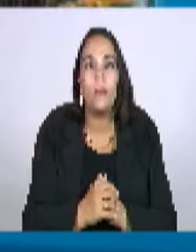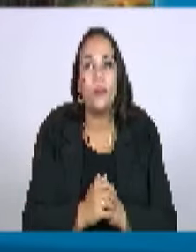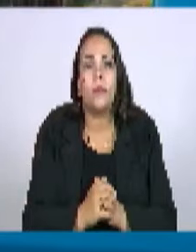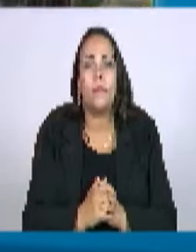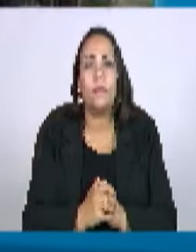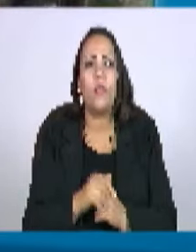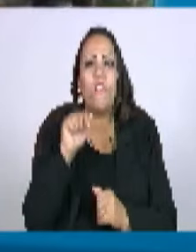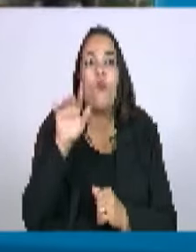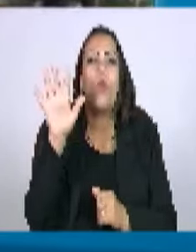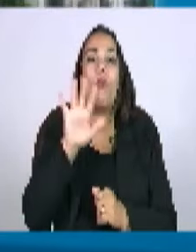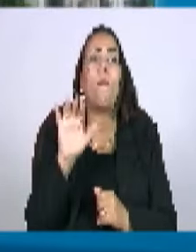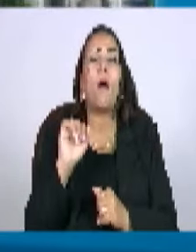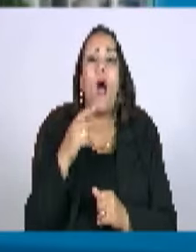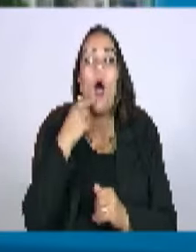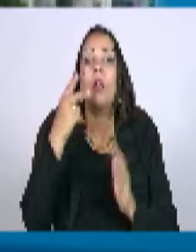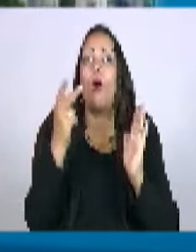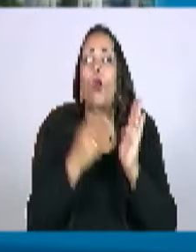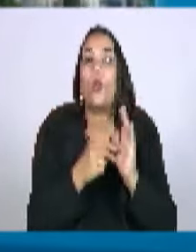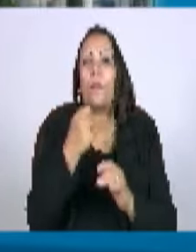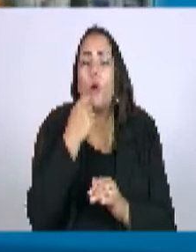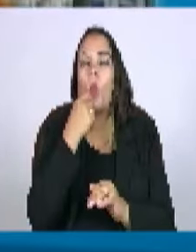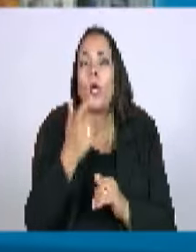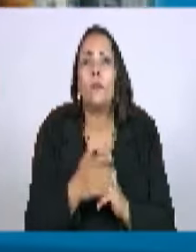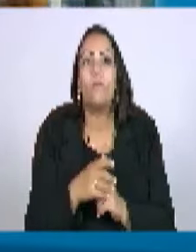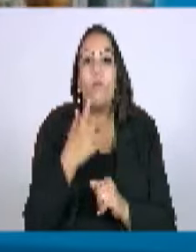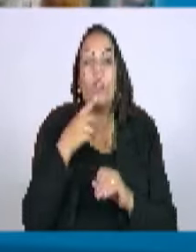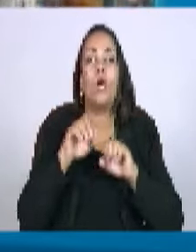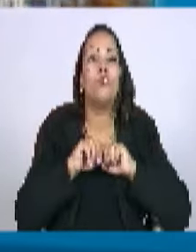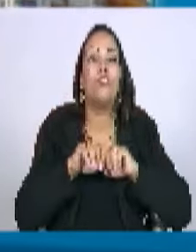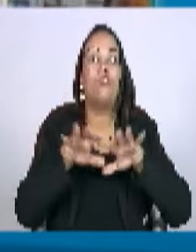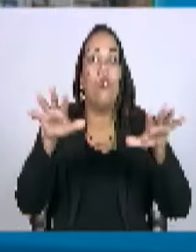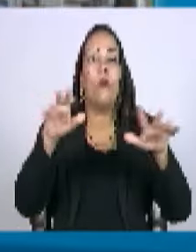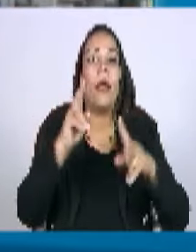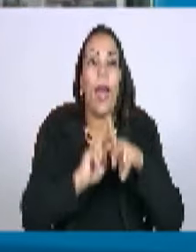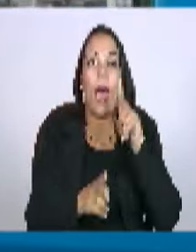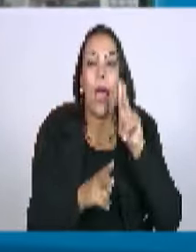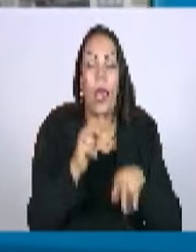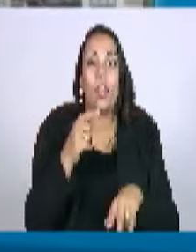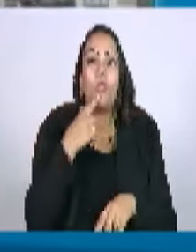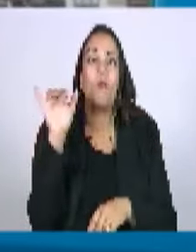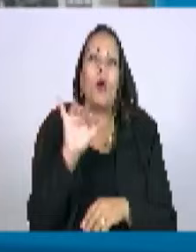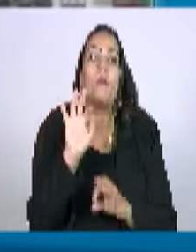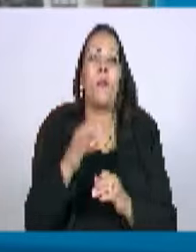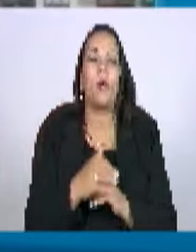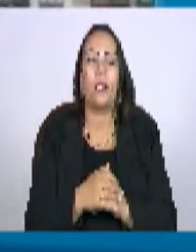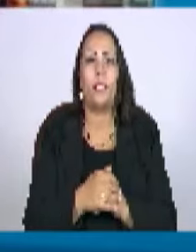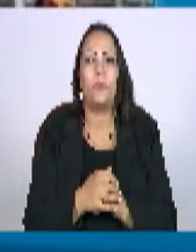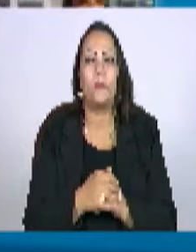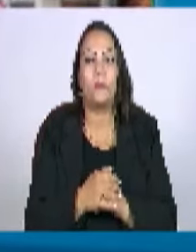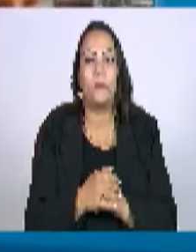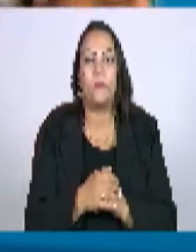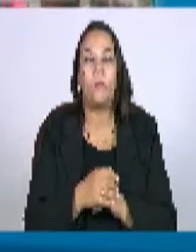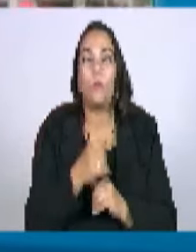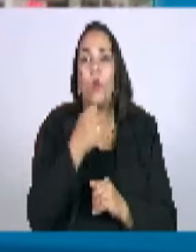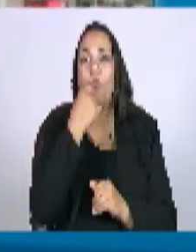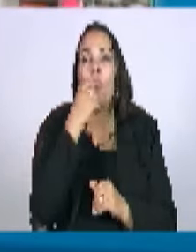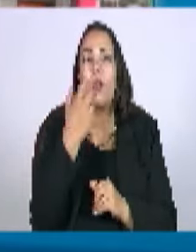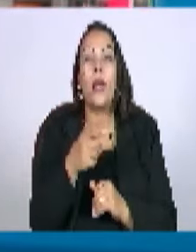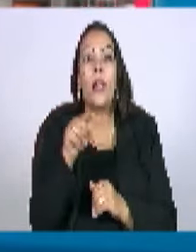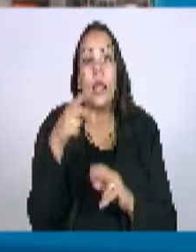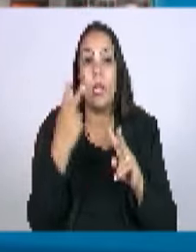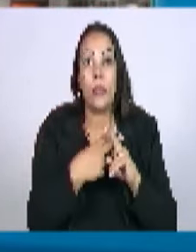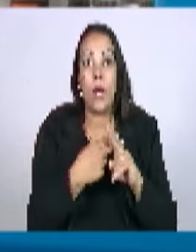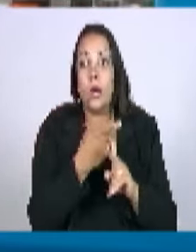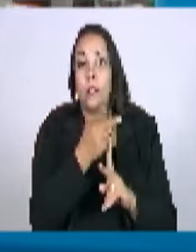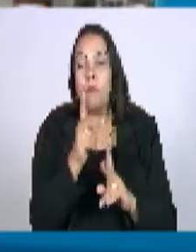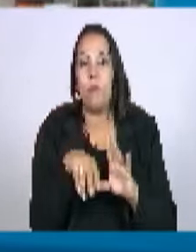كتير التقرير يعني نشر حاجات مهمه جدا يعني بيقول لك ان الناس دول